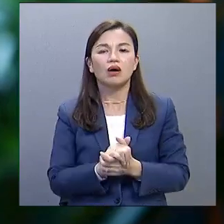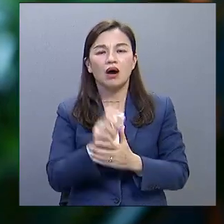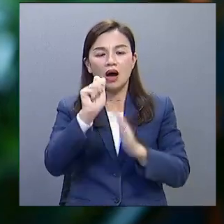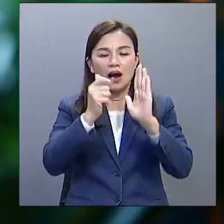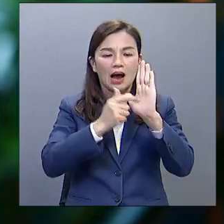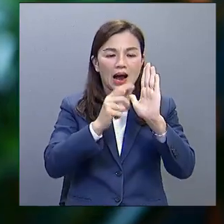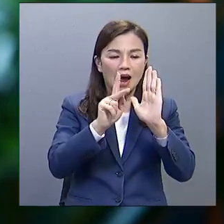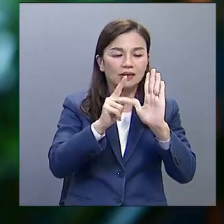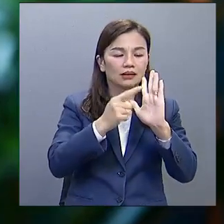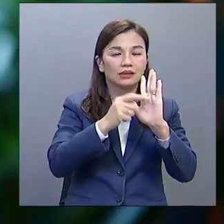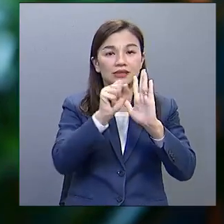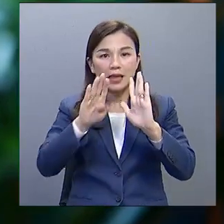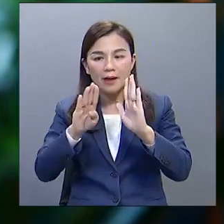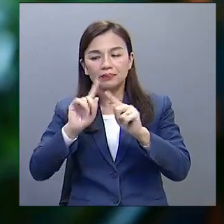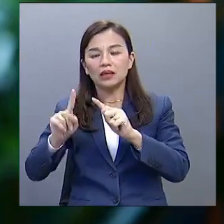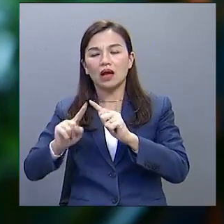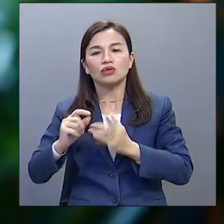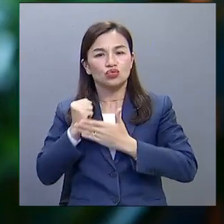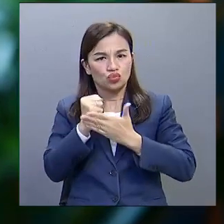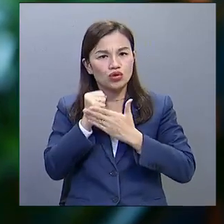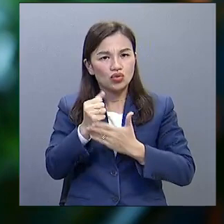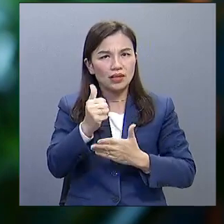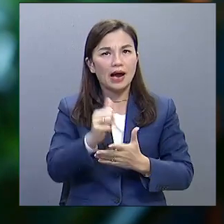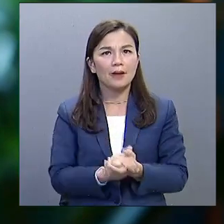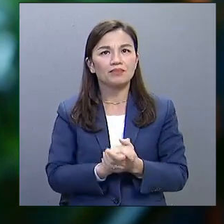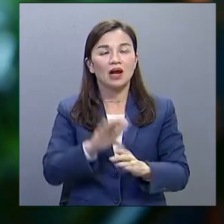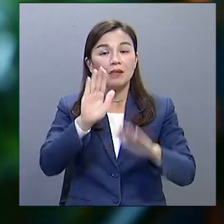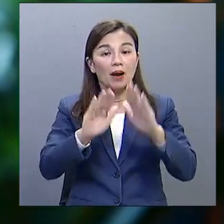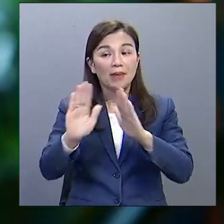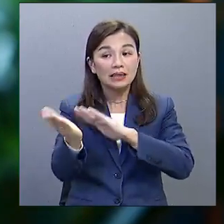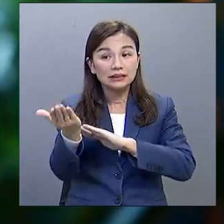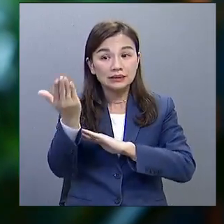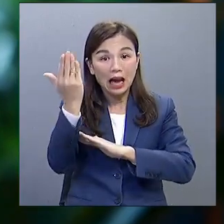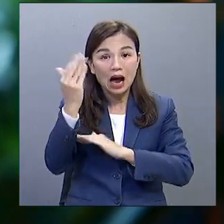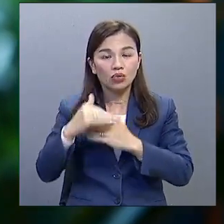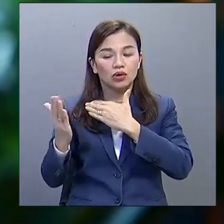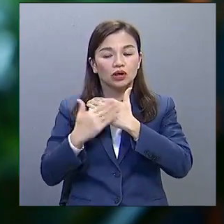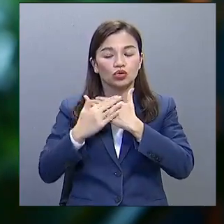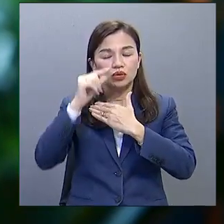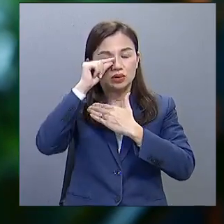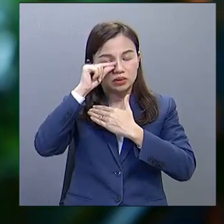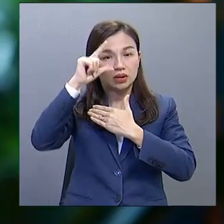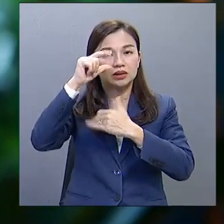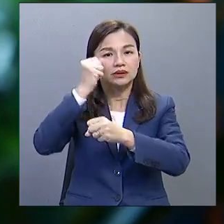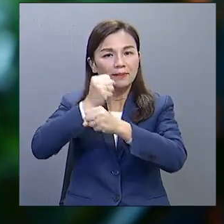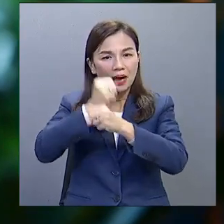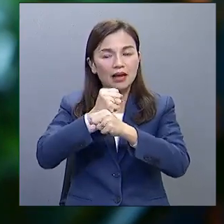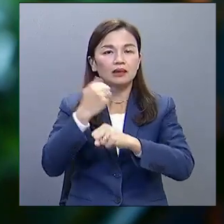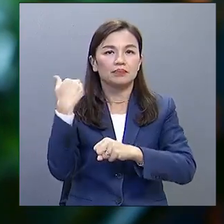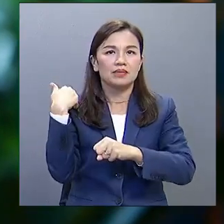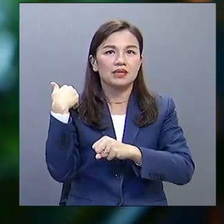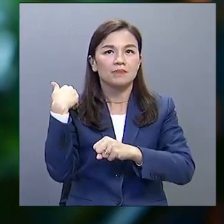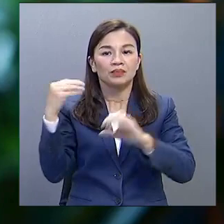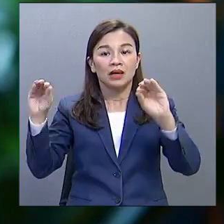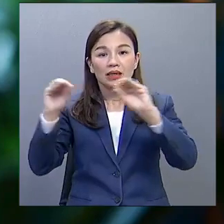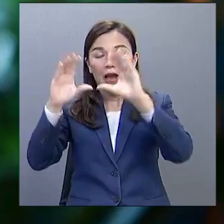นเนี่ยก็จะหลั่งประมาณช่วงนี้นะคะอย่างเช่นพอสักช่วงเช้าก็จะมีฮอร์โมนที่กระตุ้นให้เราตื่นตัวทำงานโน่นนี่พอสักใกล้ๆ